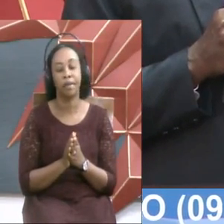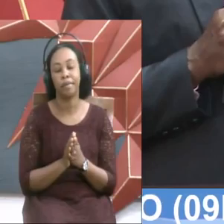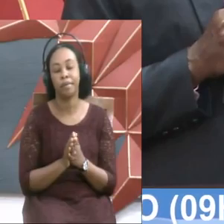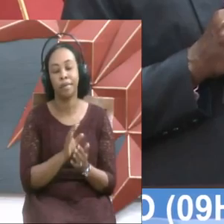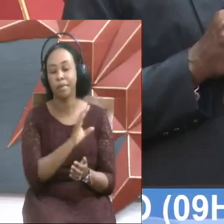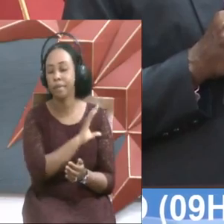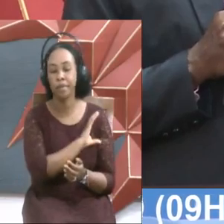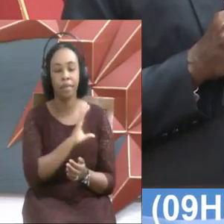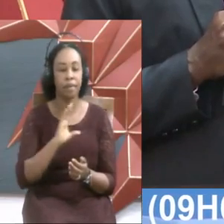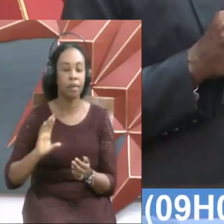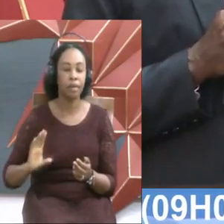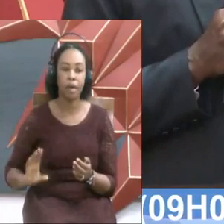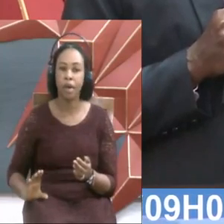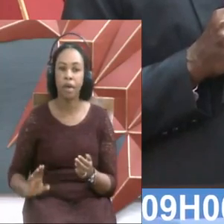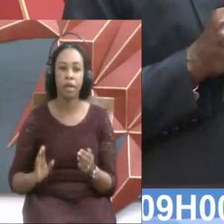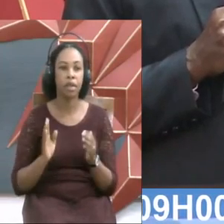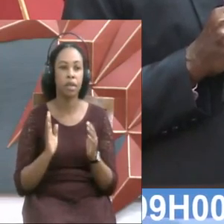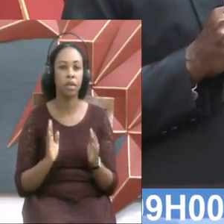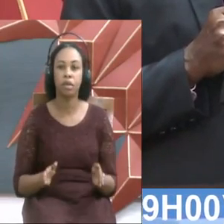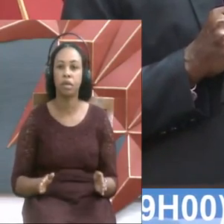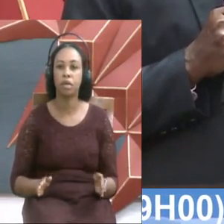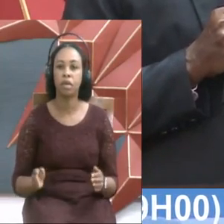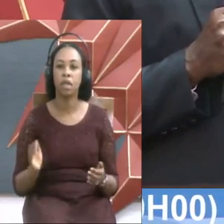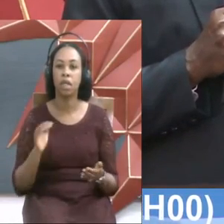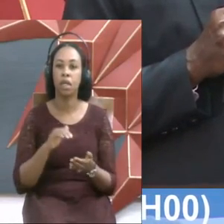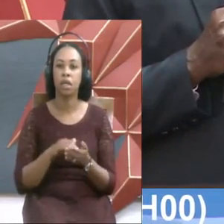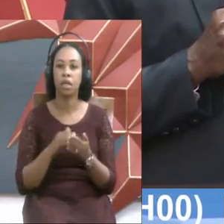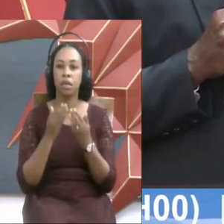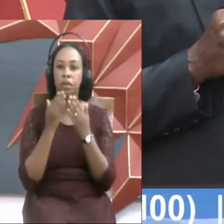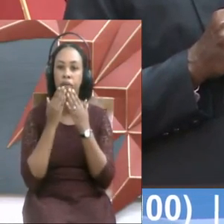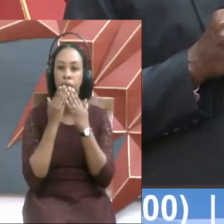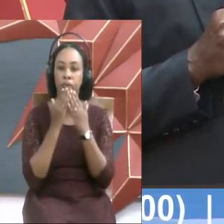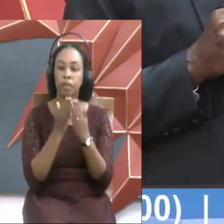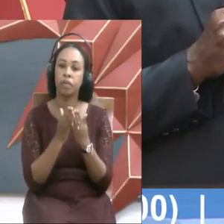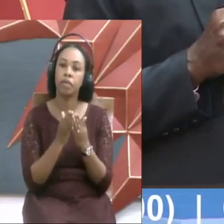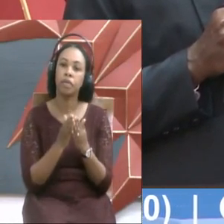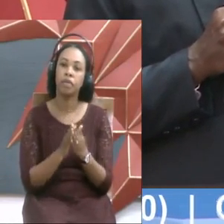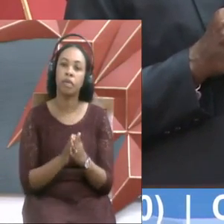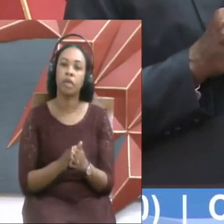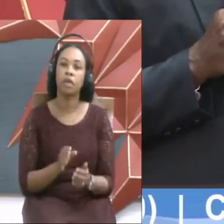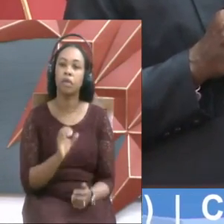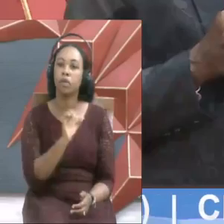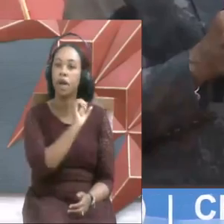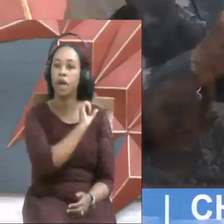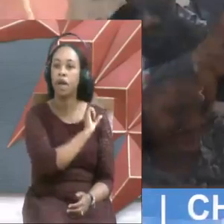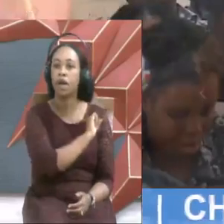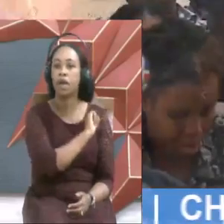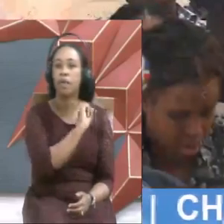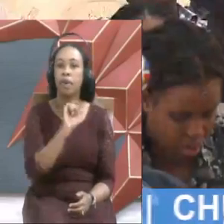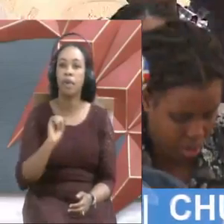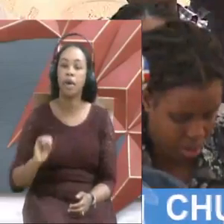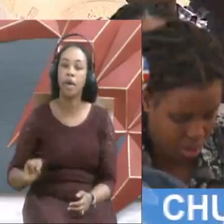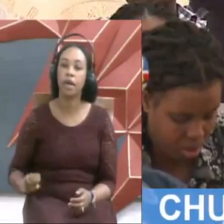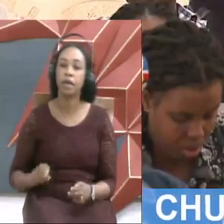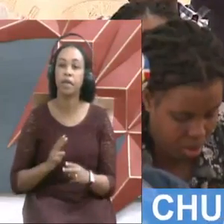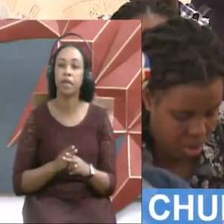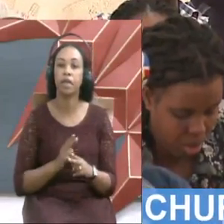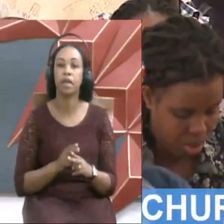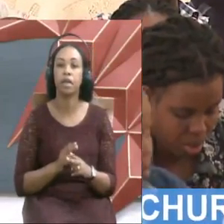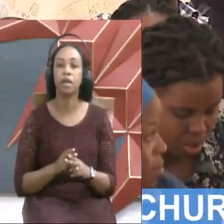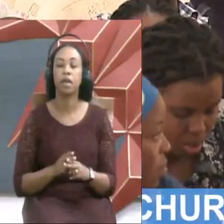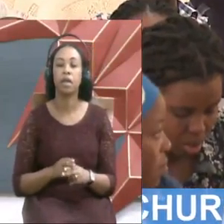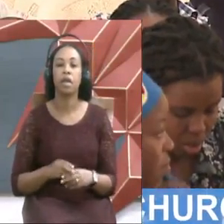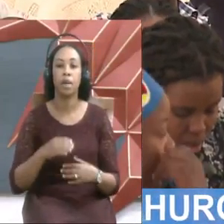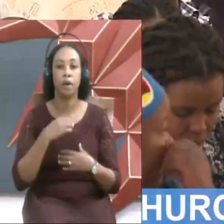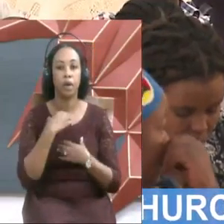Mes bien-aimés, je vous salue. Je m'appelle Emmanuel Twangira Yesu. Je